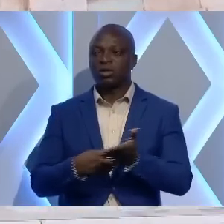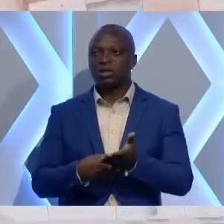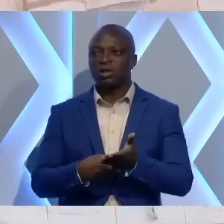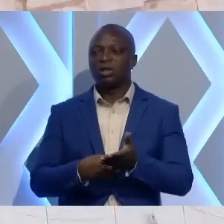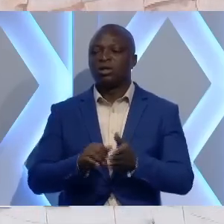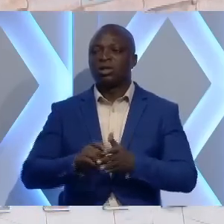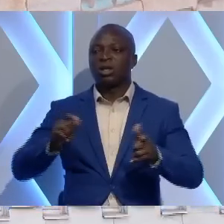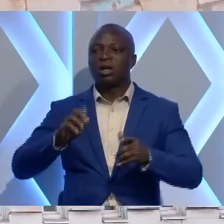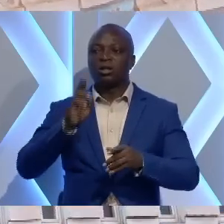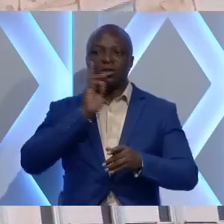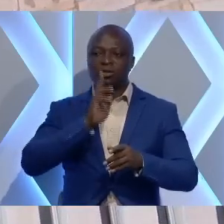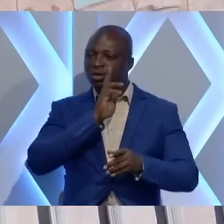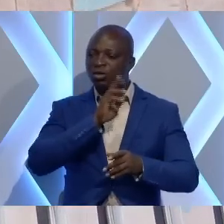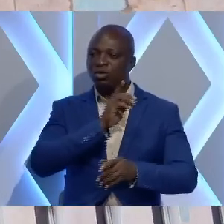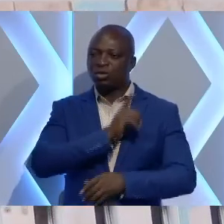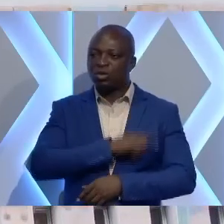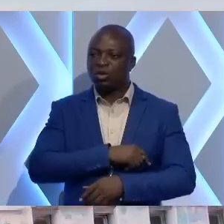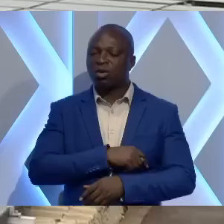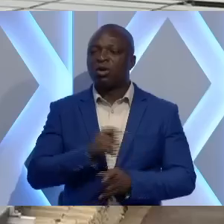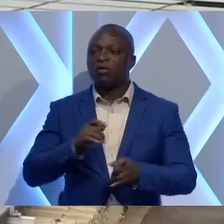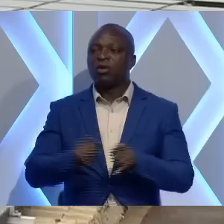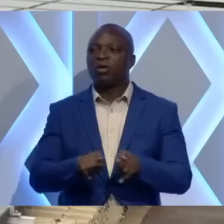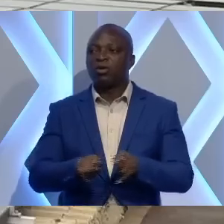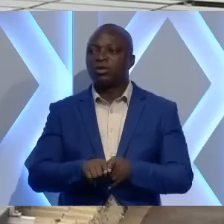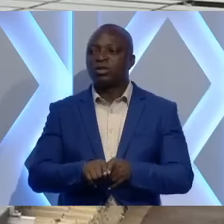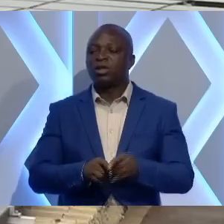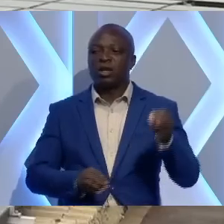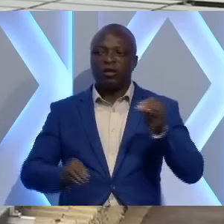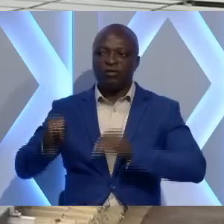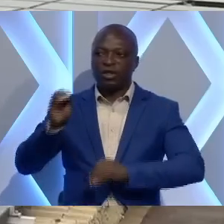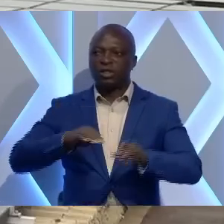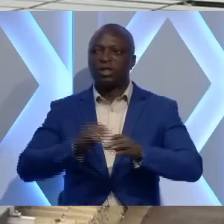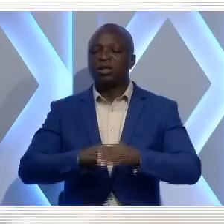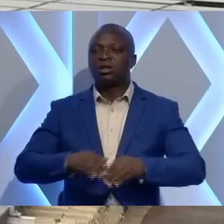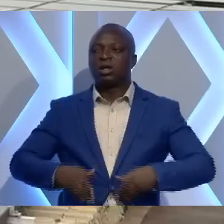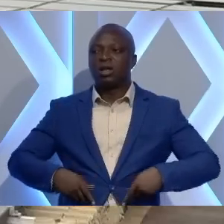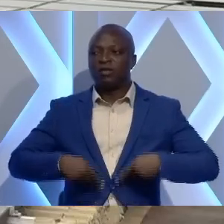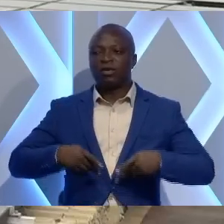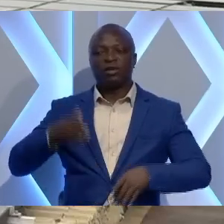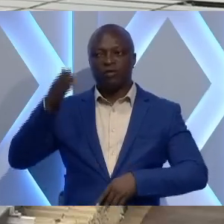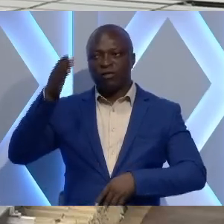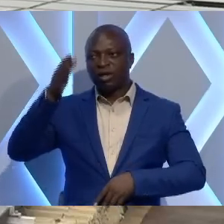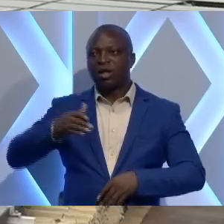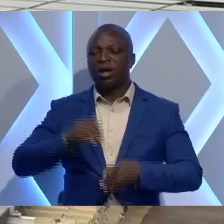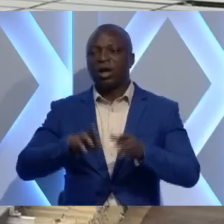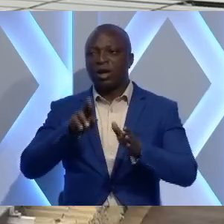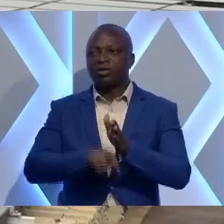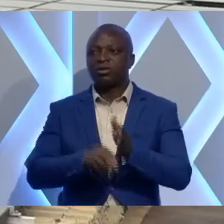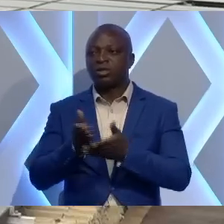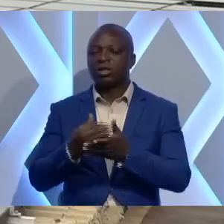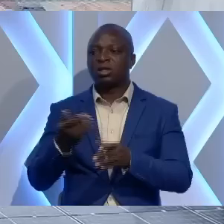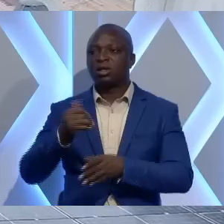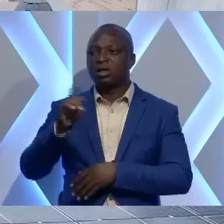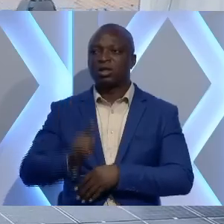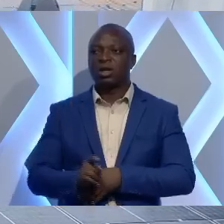Cette grande structure hôtelière du Togo veut ainsi investir dans l'avenir vert tout en réduisant les émissions de gaz à effet